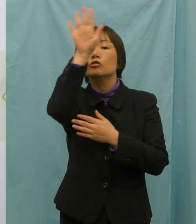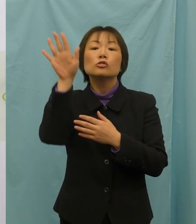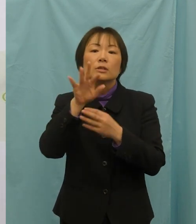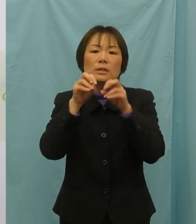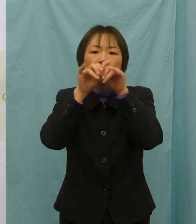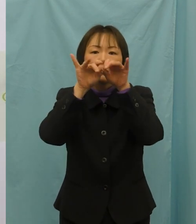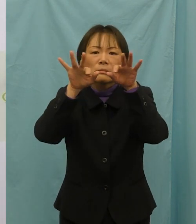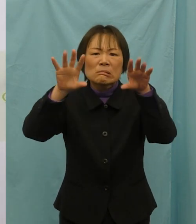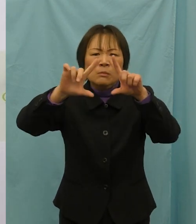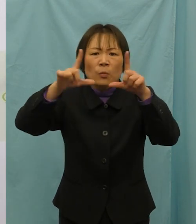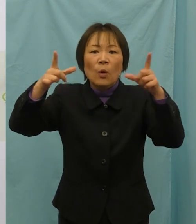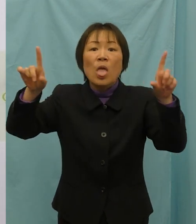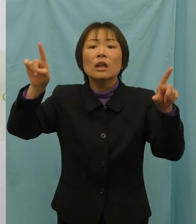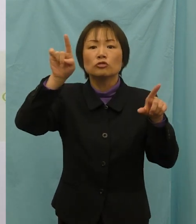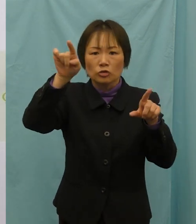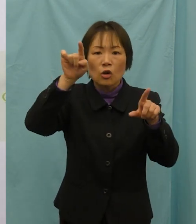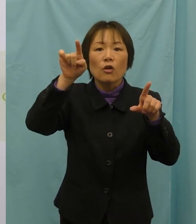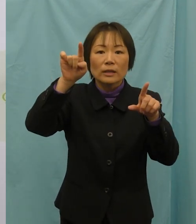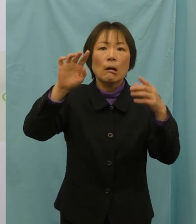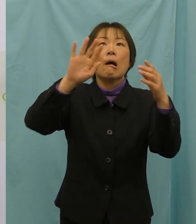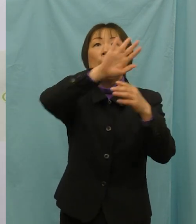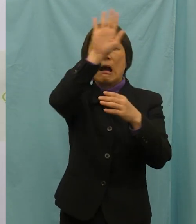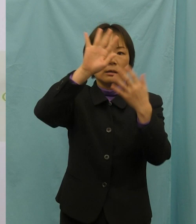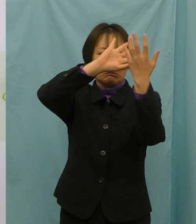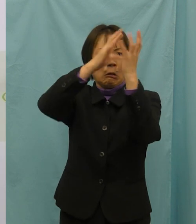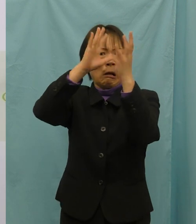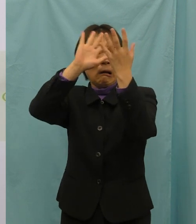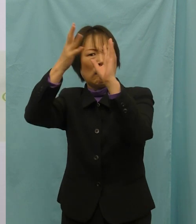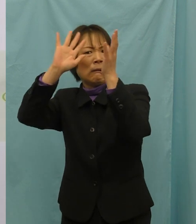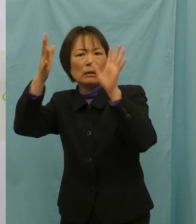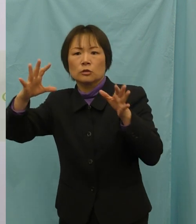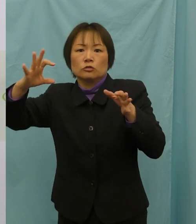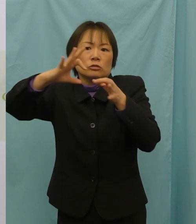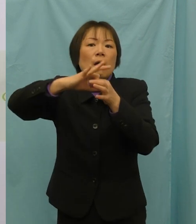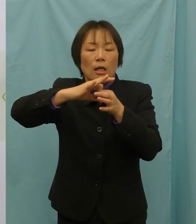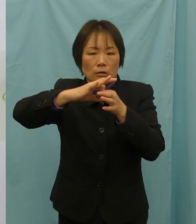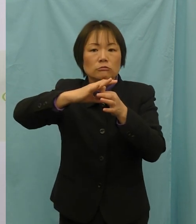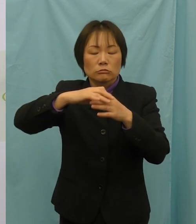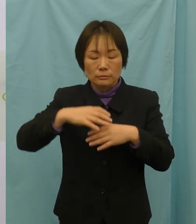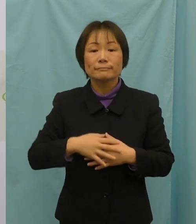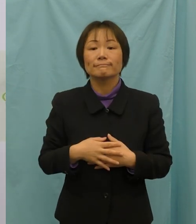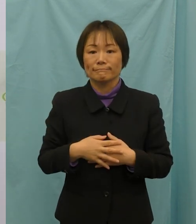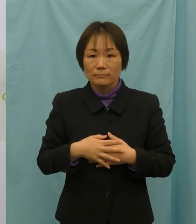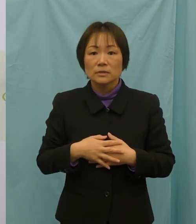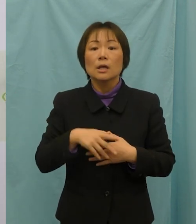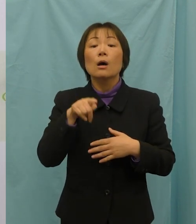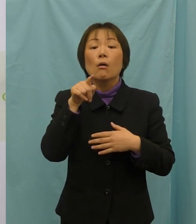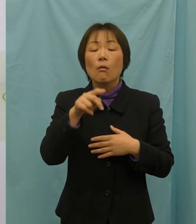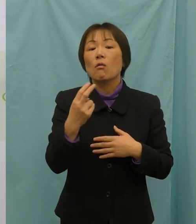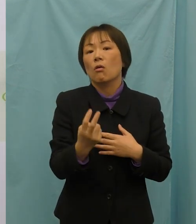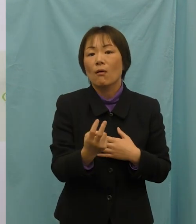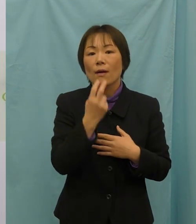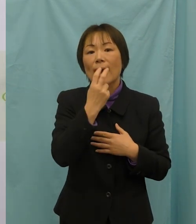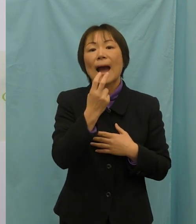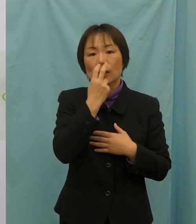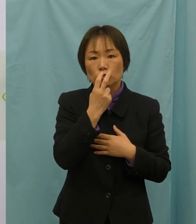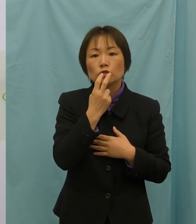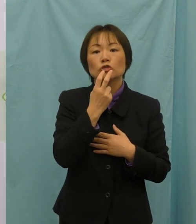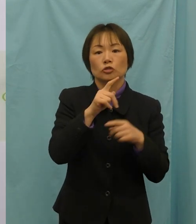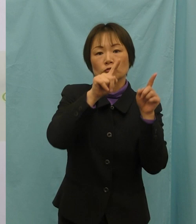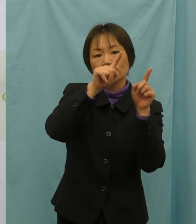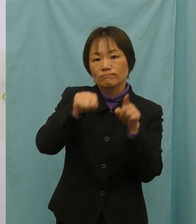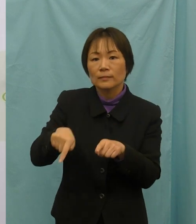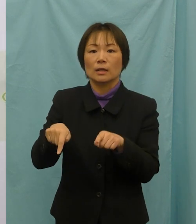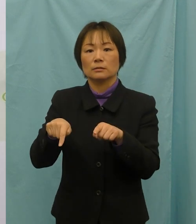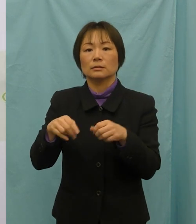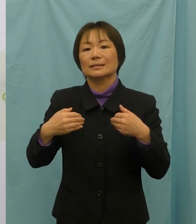で、大気中に大量に放出されることで気候変動の原因となるものです。温室